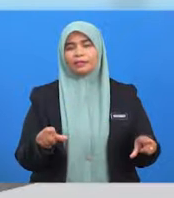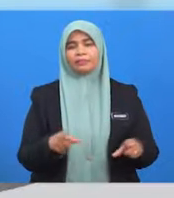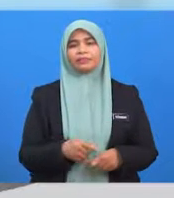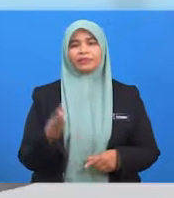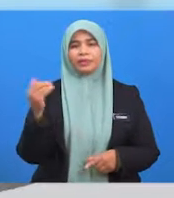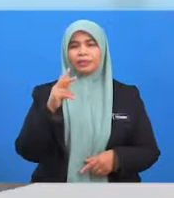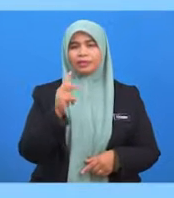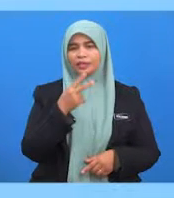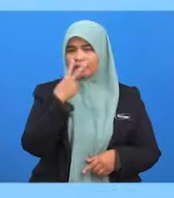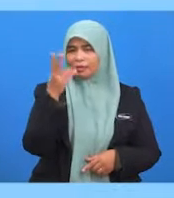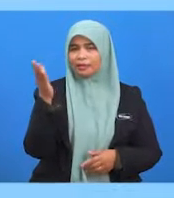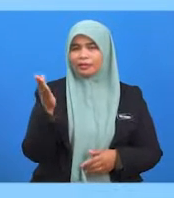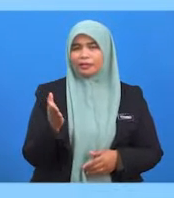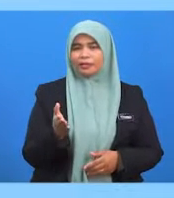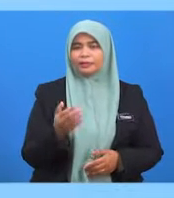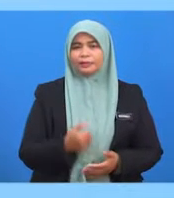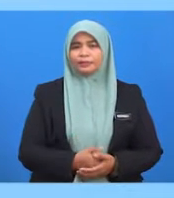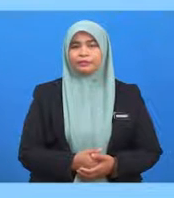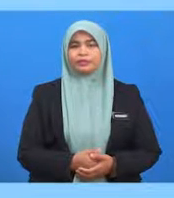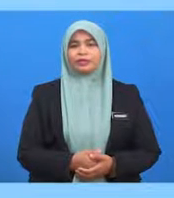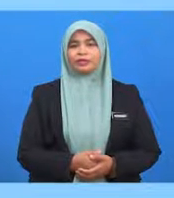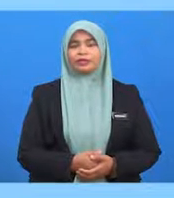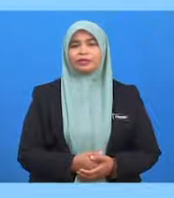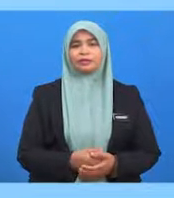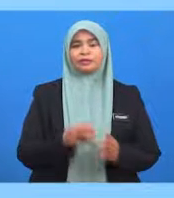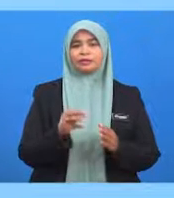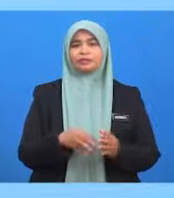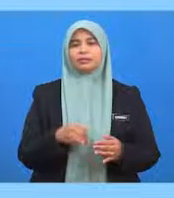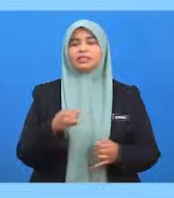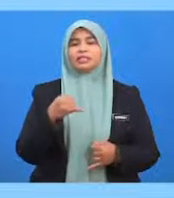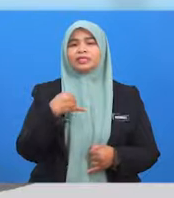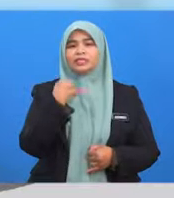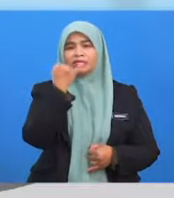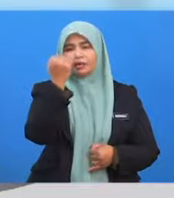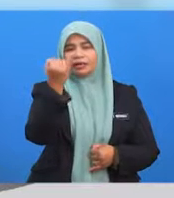Mari kita lihat gambar ini. Menjerit di dalam gua.